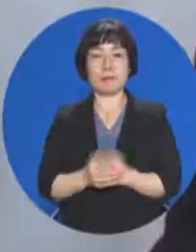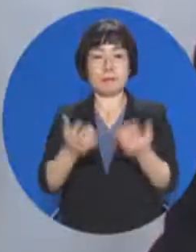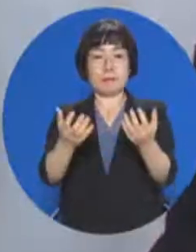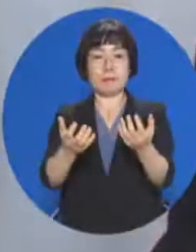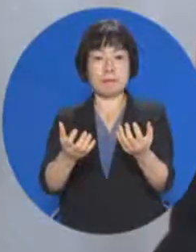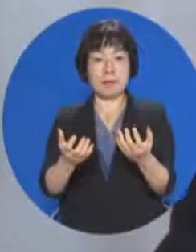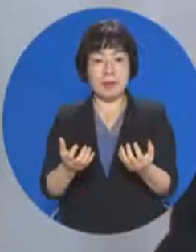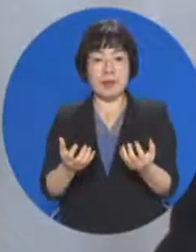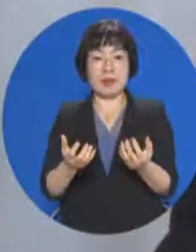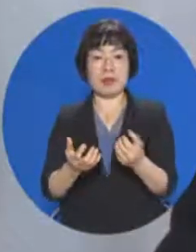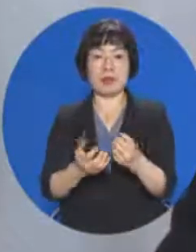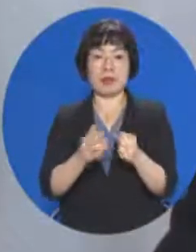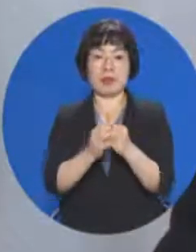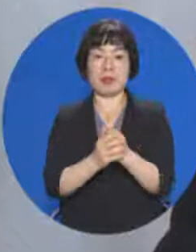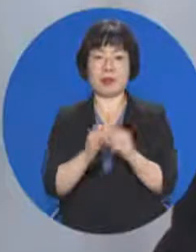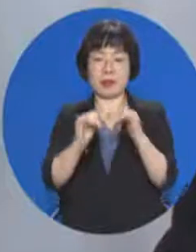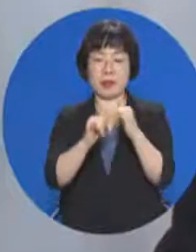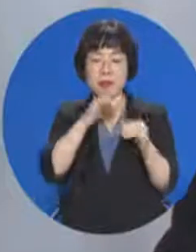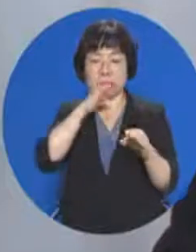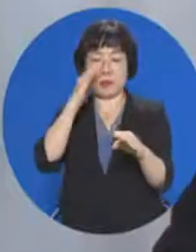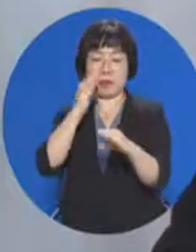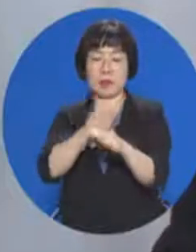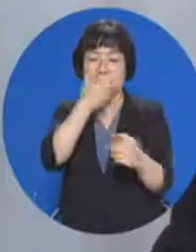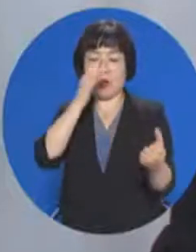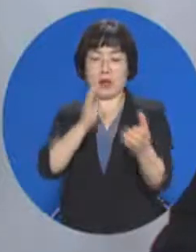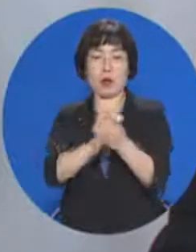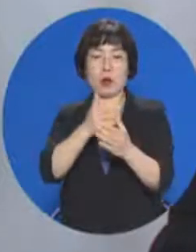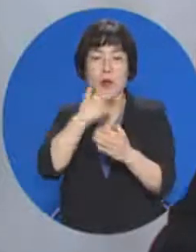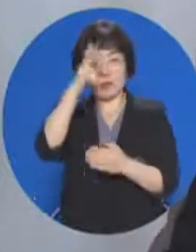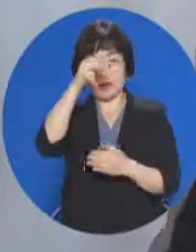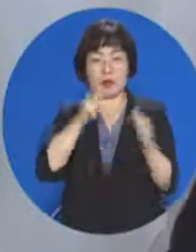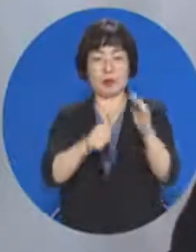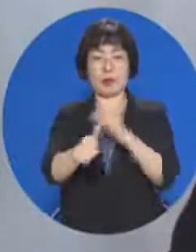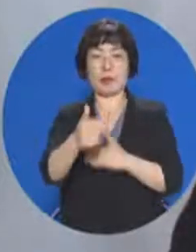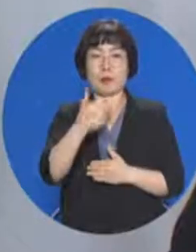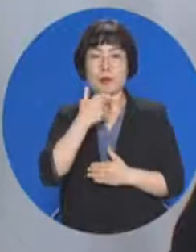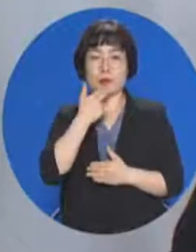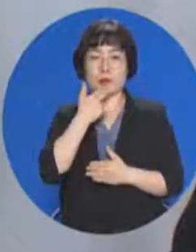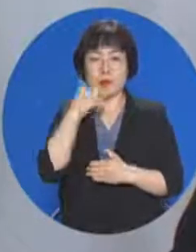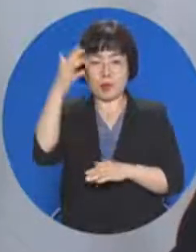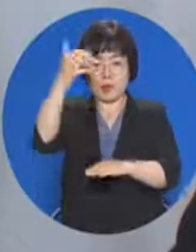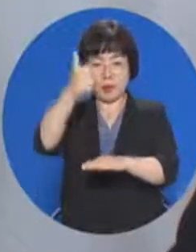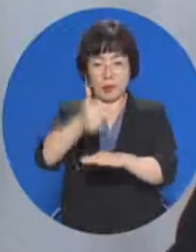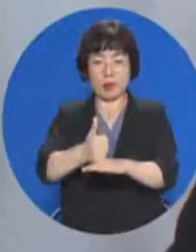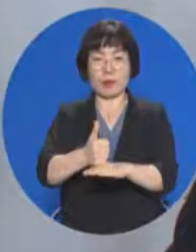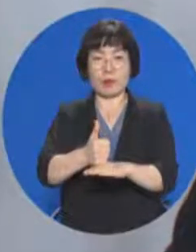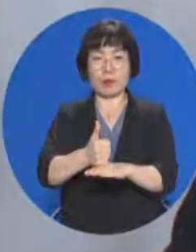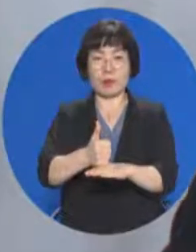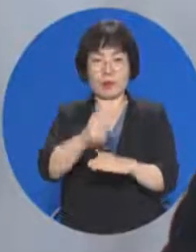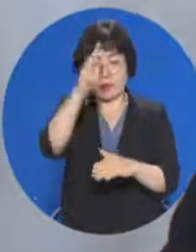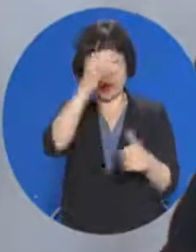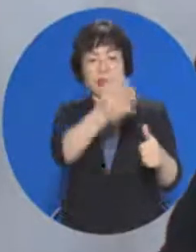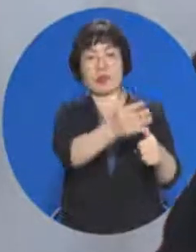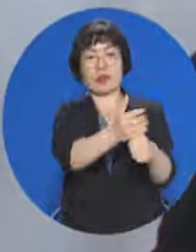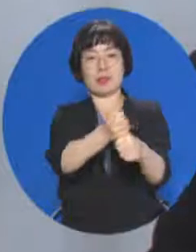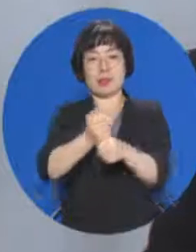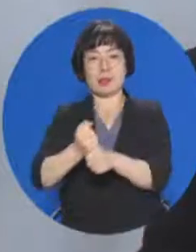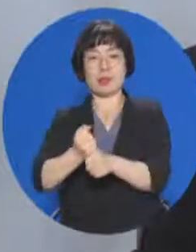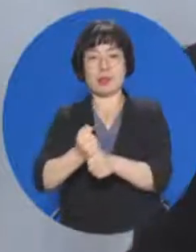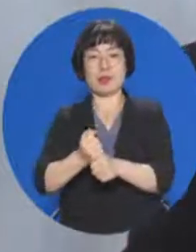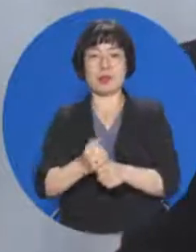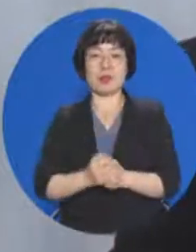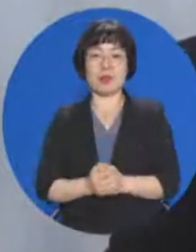먹기 힘든 날에는 큰 사람이 음식이라고 경찰이 많이 안 갔지. 그리고 결국은 경찰서에 잡혀가지고